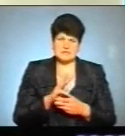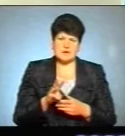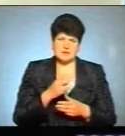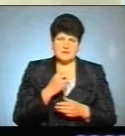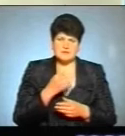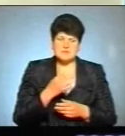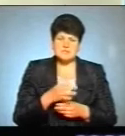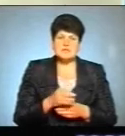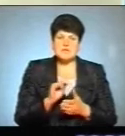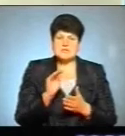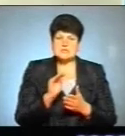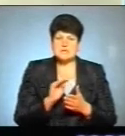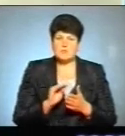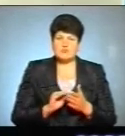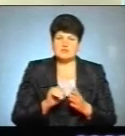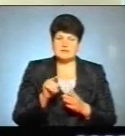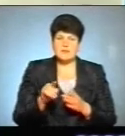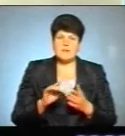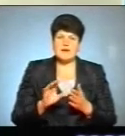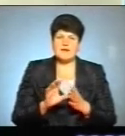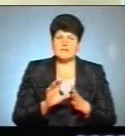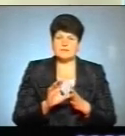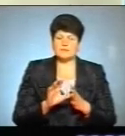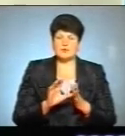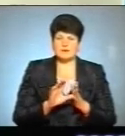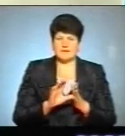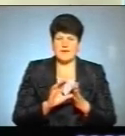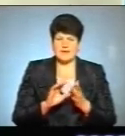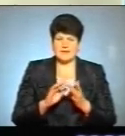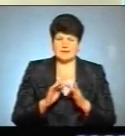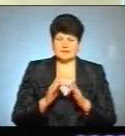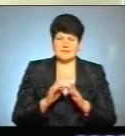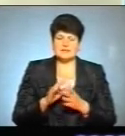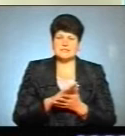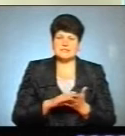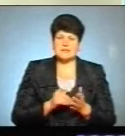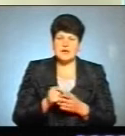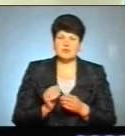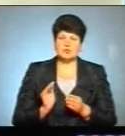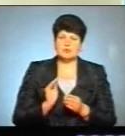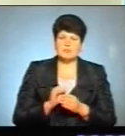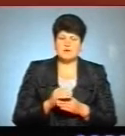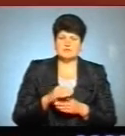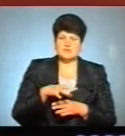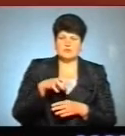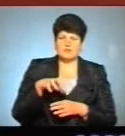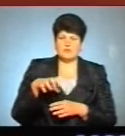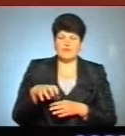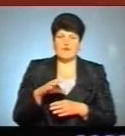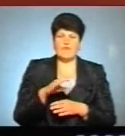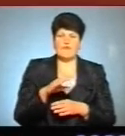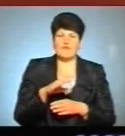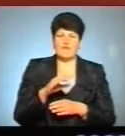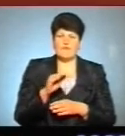І заповнивши там електронну заяву, долучивши копію, фотокопію цих документів, або скан-копію, або